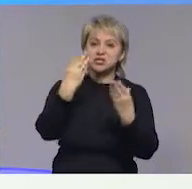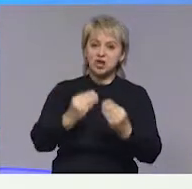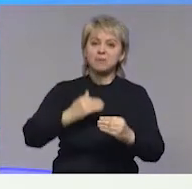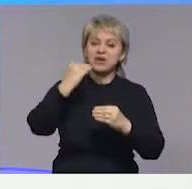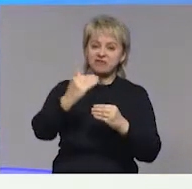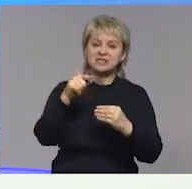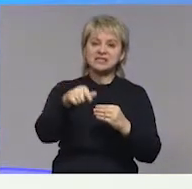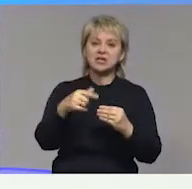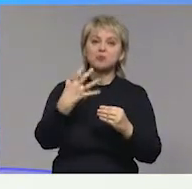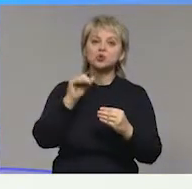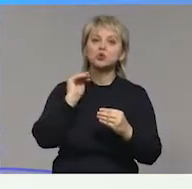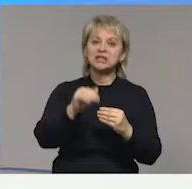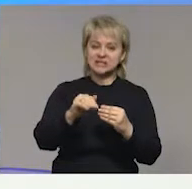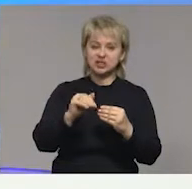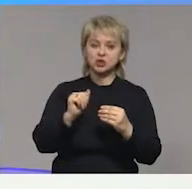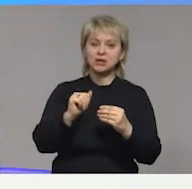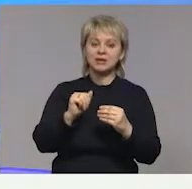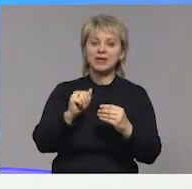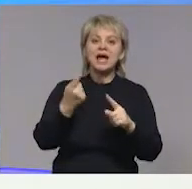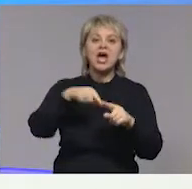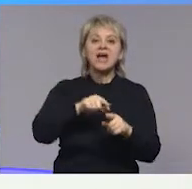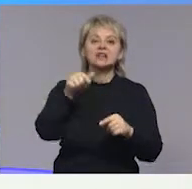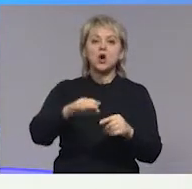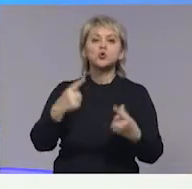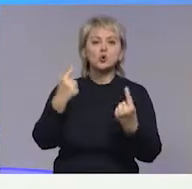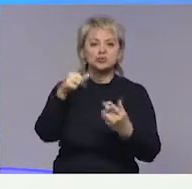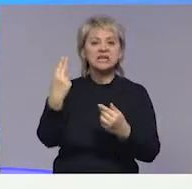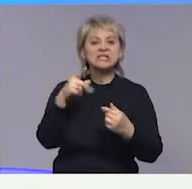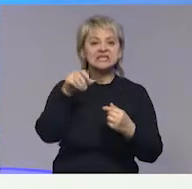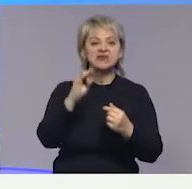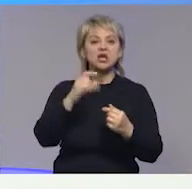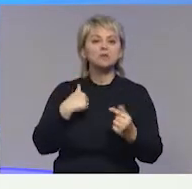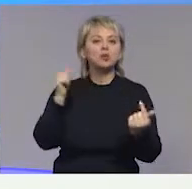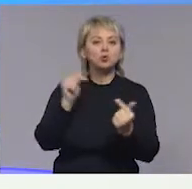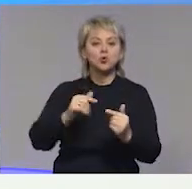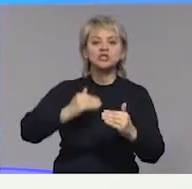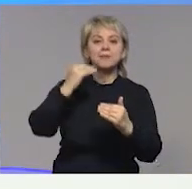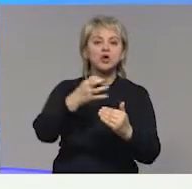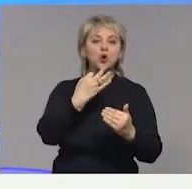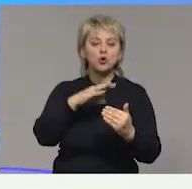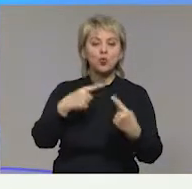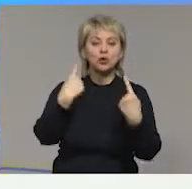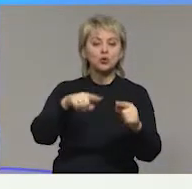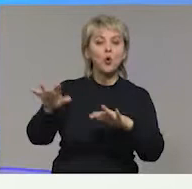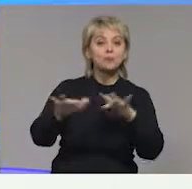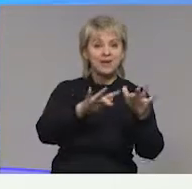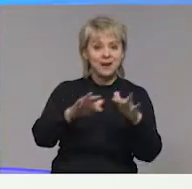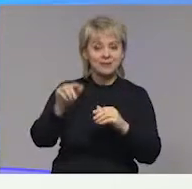превысило 500 тысяч. И это достаточно крупная цифра, и мы точно превзошли любое другое